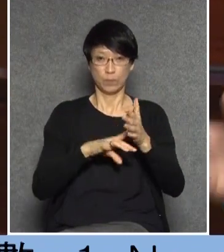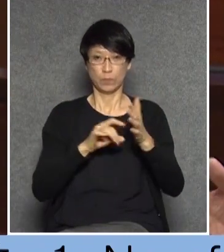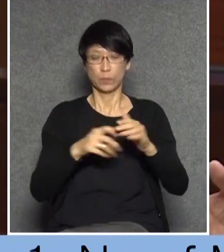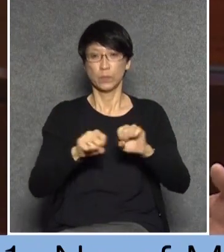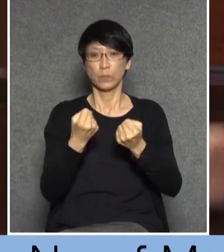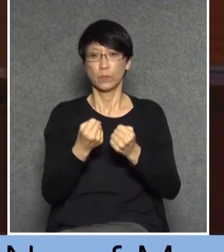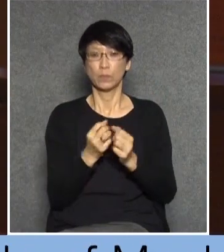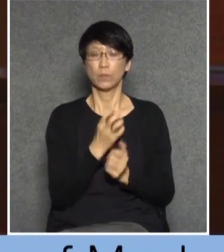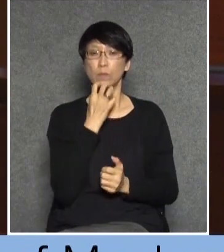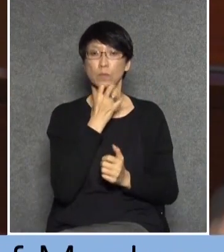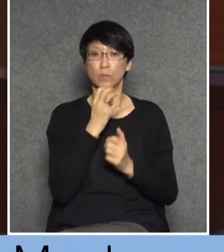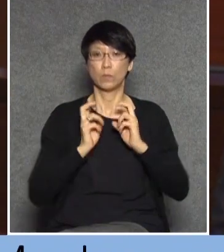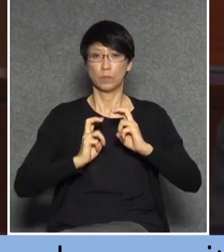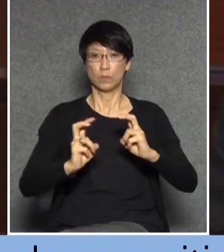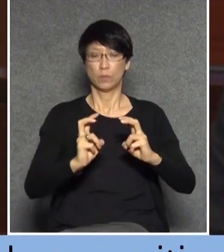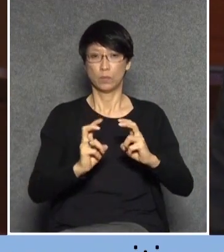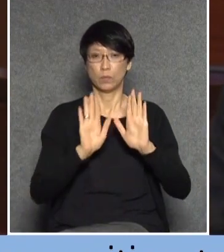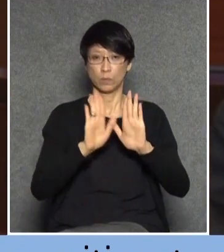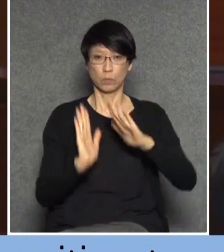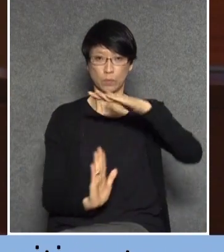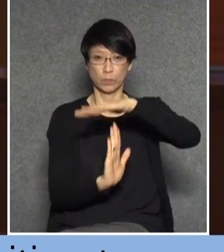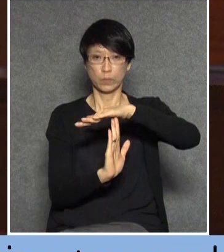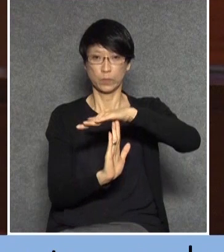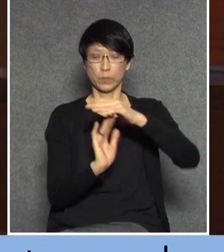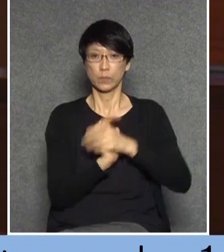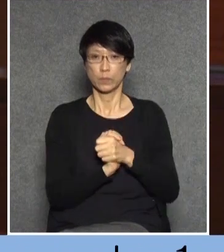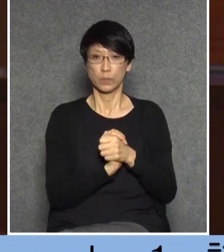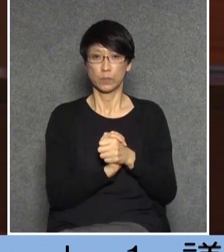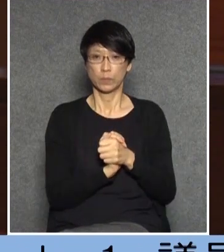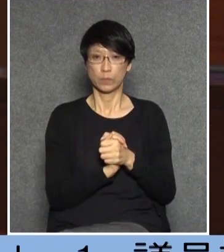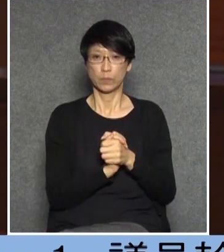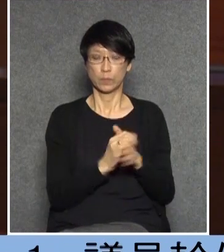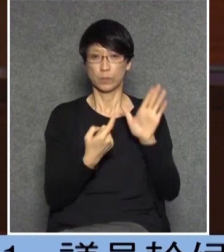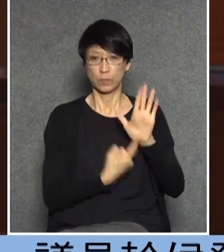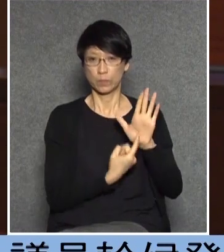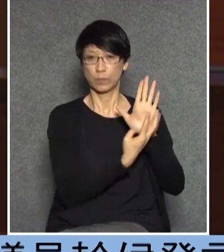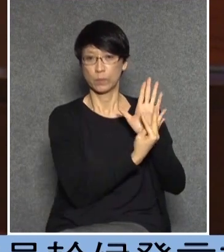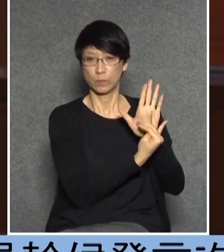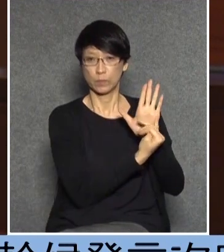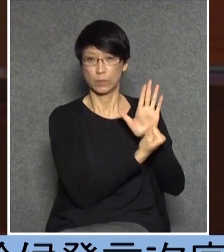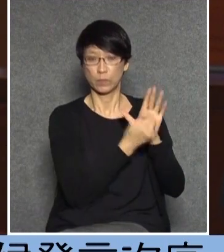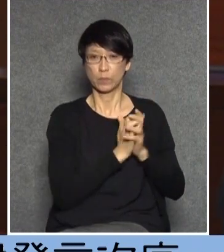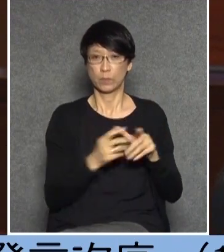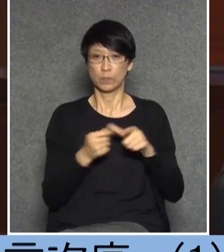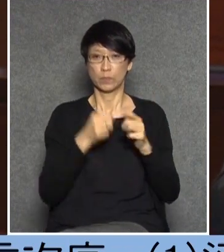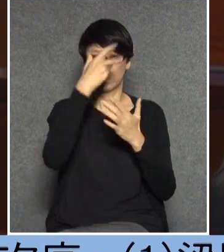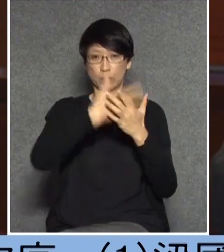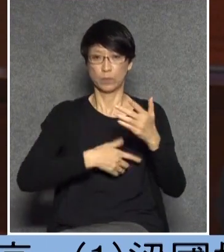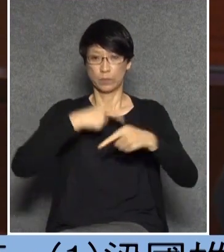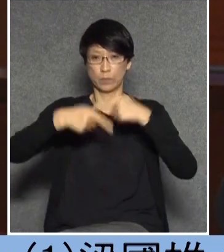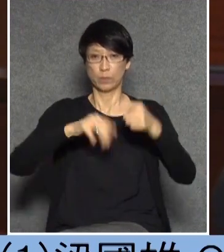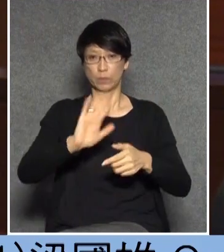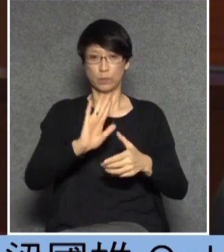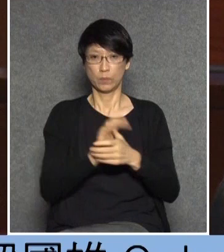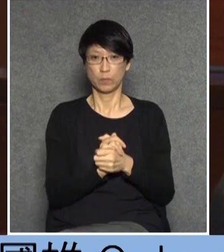東鐵全線暫停服務，係嘛？再舉很多嘅，呢、這個唔係公共政策討論啊，主席，舉